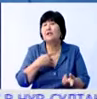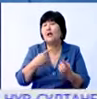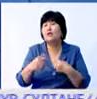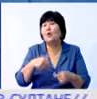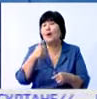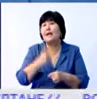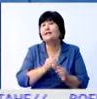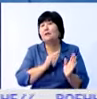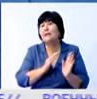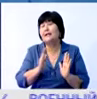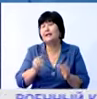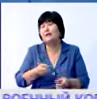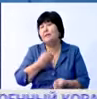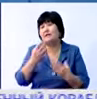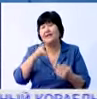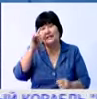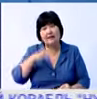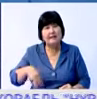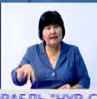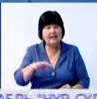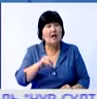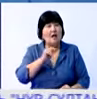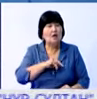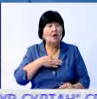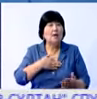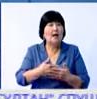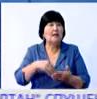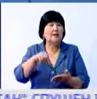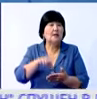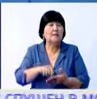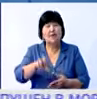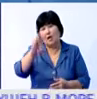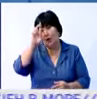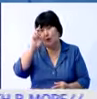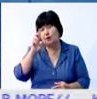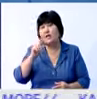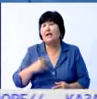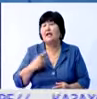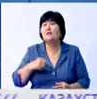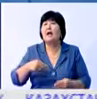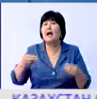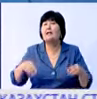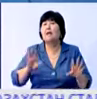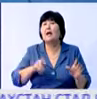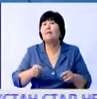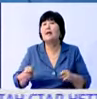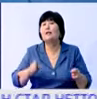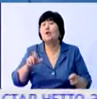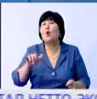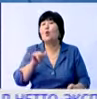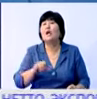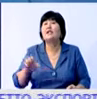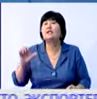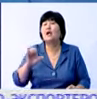основа стабильности и процветания казахстана в работе активов рейна участия государственный инспектор администрации президента wlan